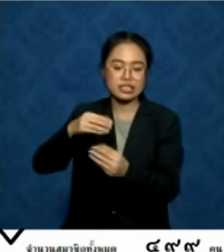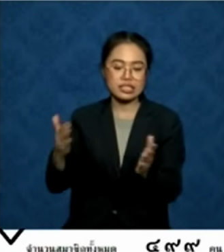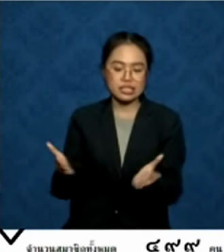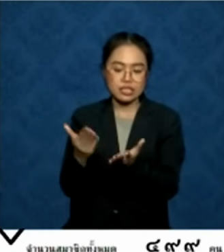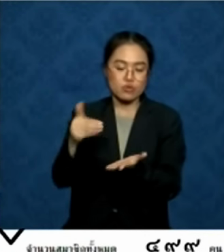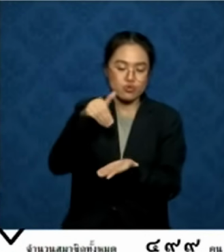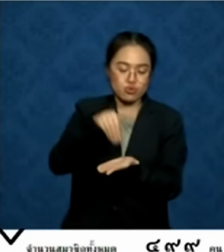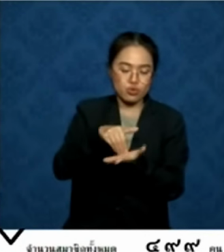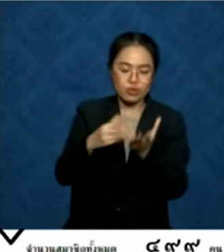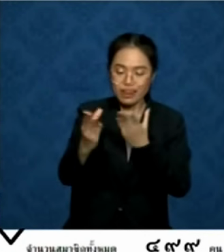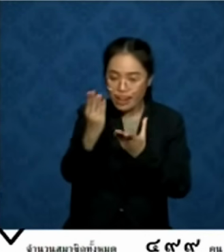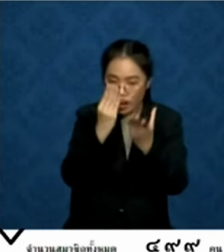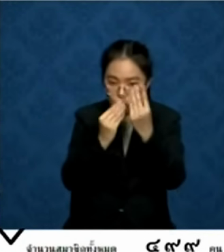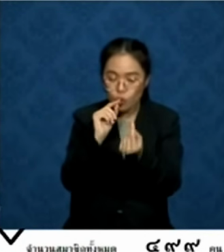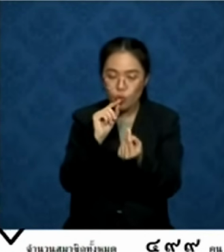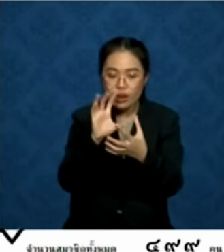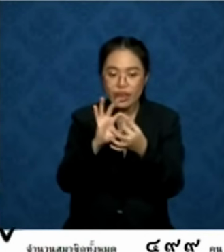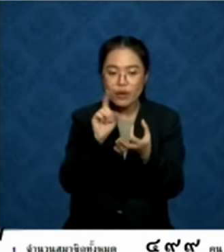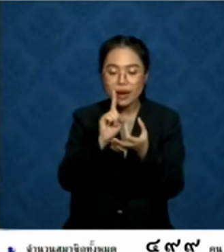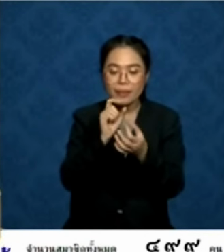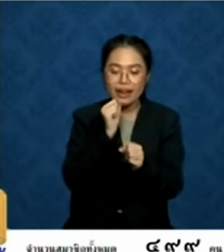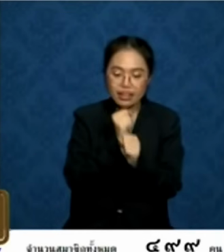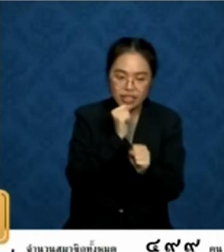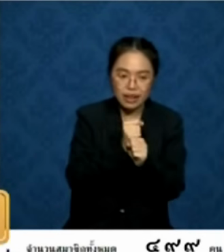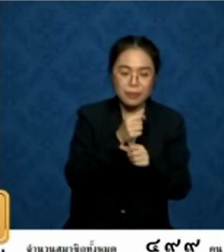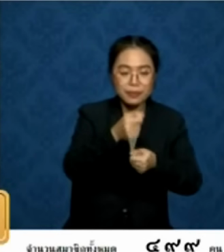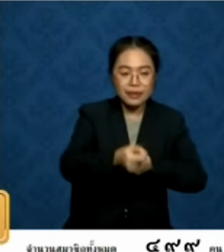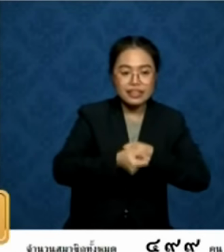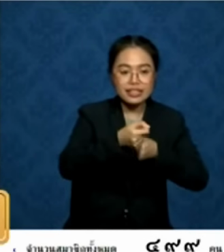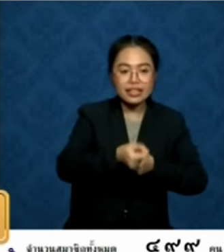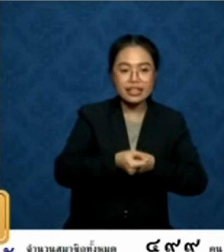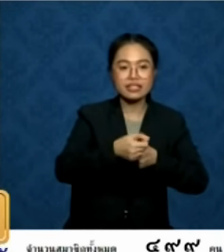การเพิ่มประสิทธิภาพและการผลิต